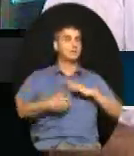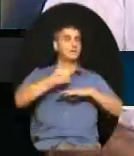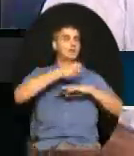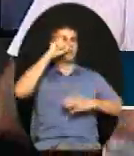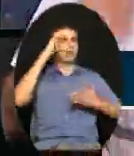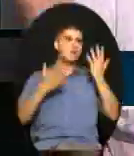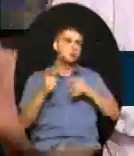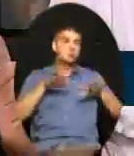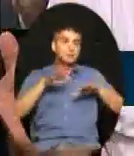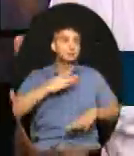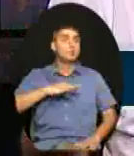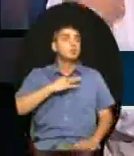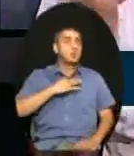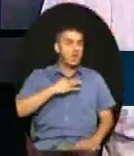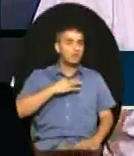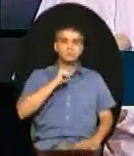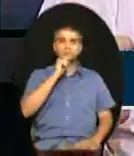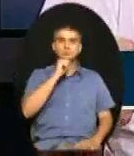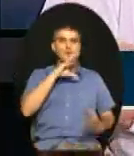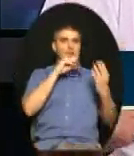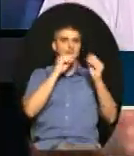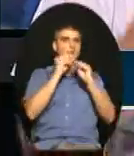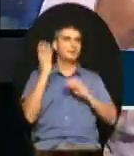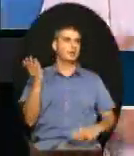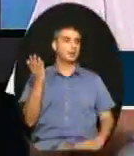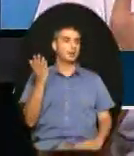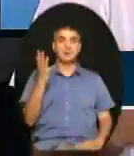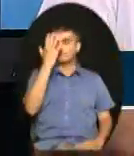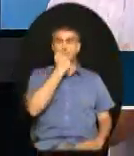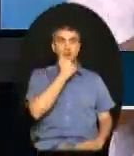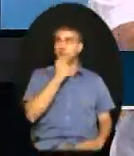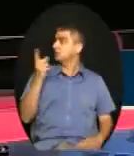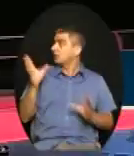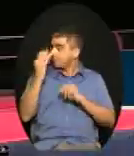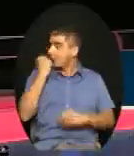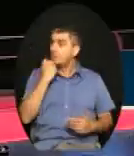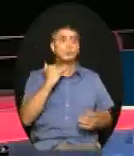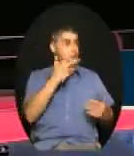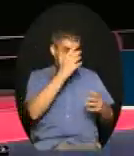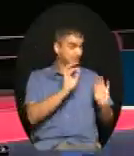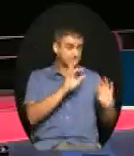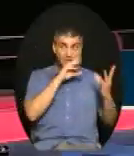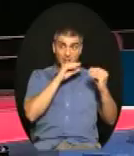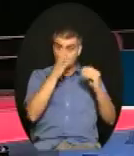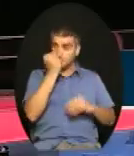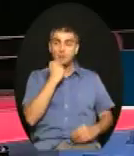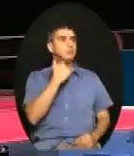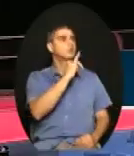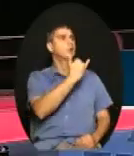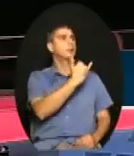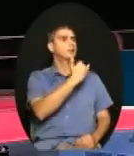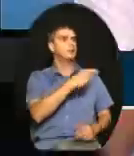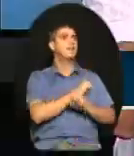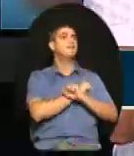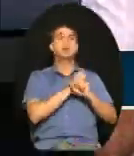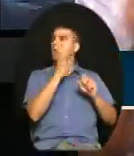אבו מאזן. הממשלתנו סירבה לדבר איתה, ופוצצה עם החמאס. זה בסדר לדבר עם החמאס? כן,